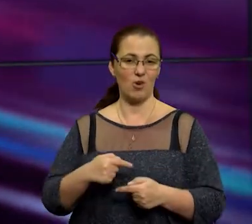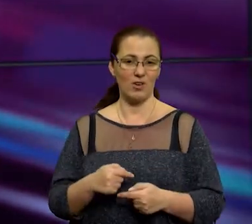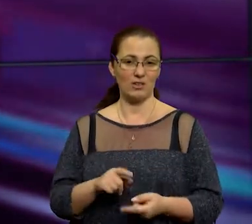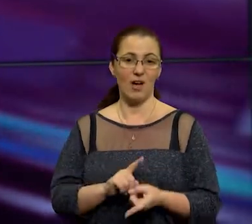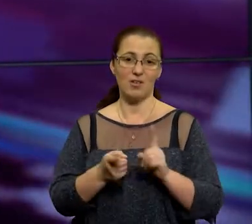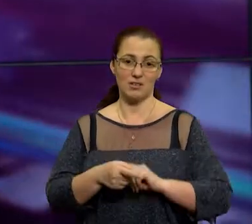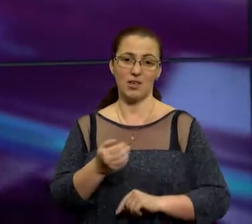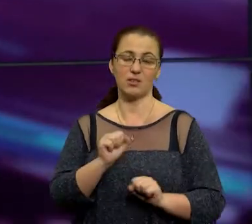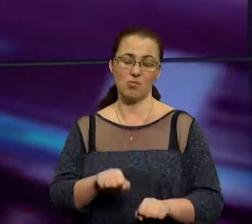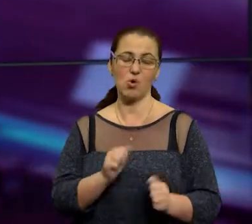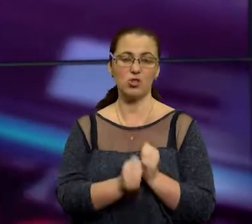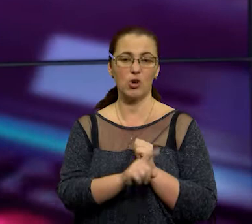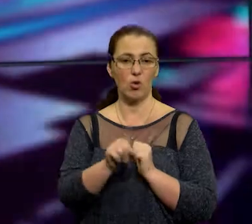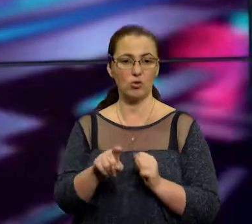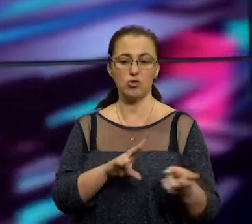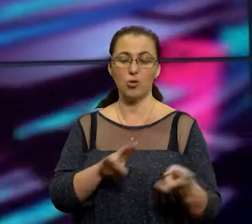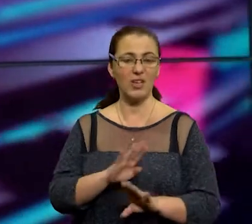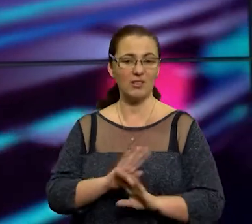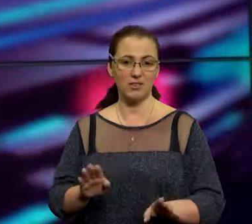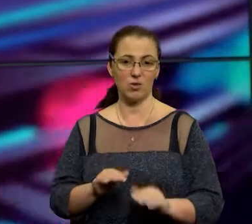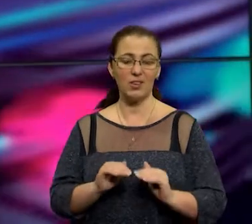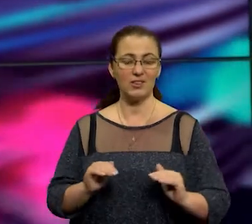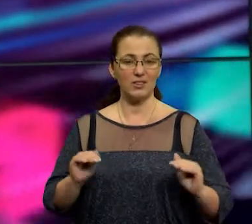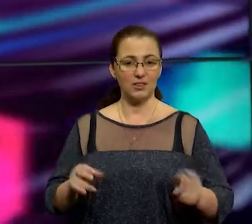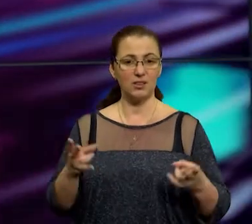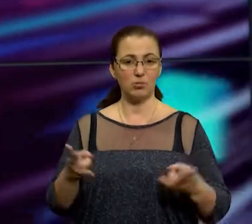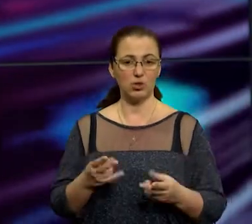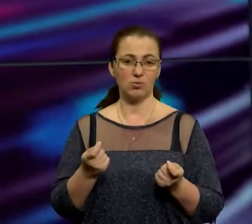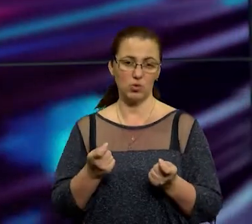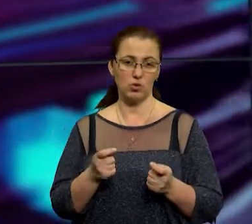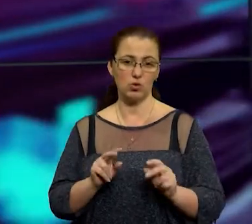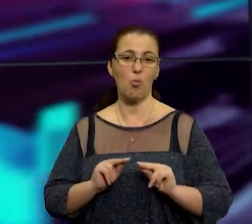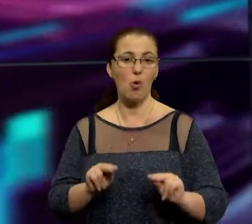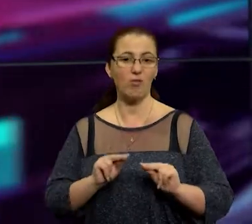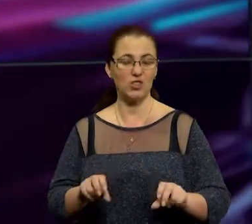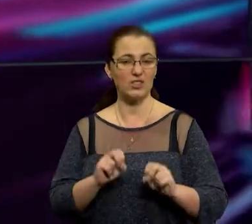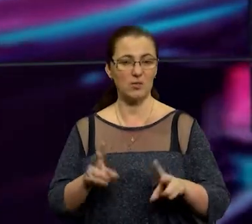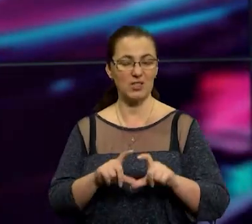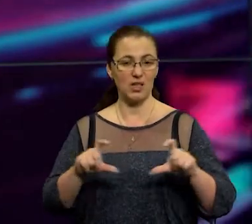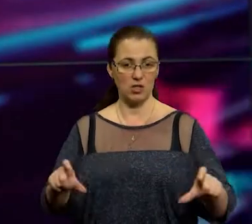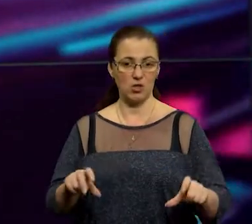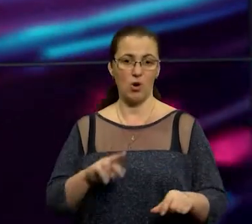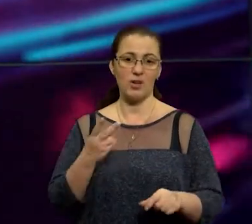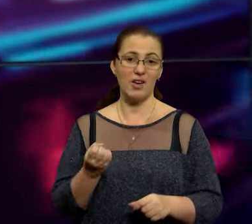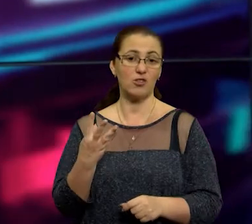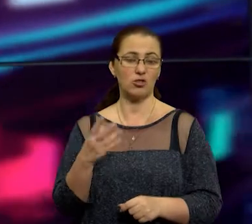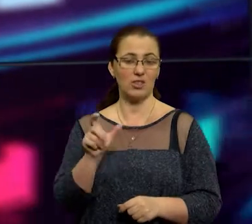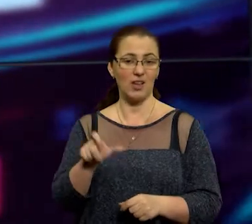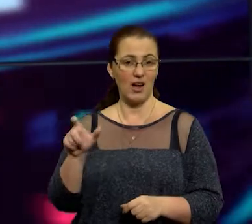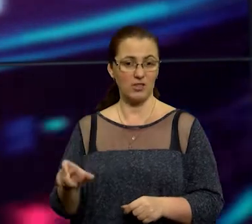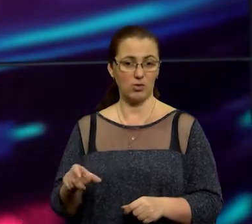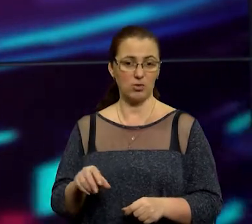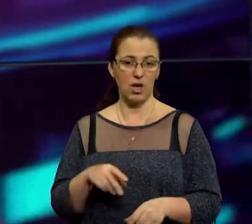кожен, утім, щоб не нашкодити маленьким пацієнтам, потрібно повчитись у спеціальній школі. Як 14 львів'ян проходили